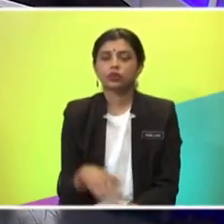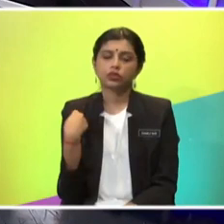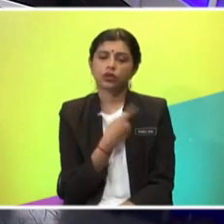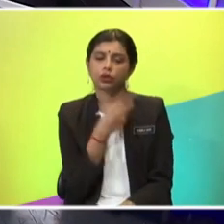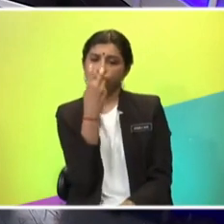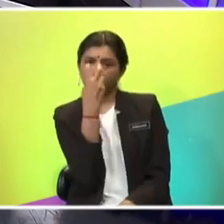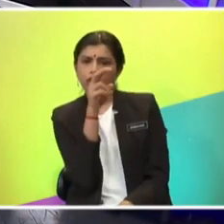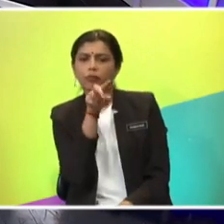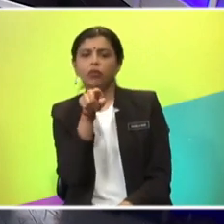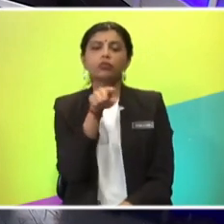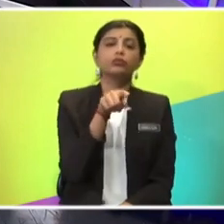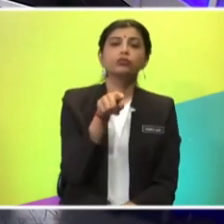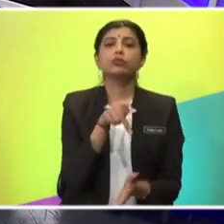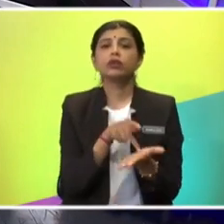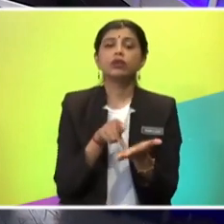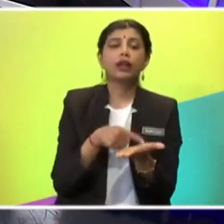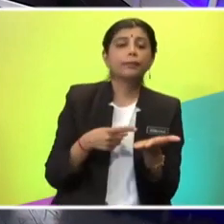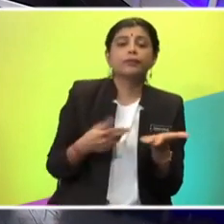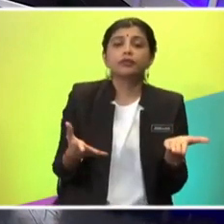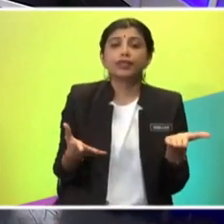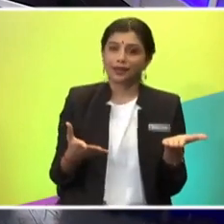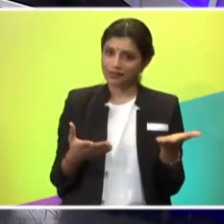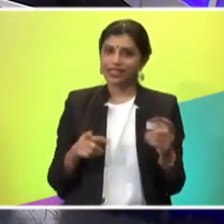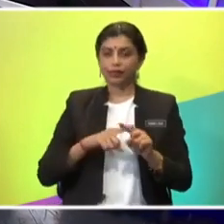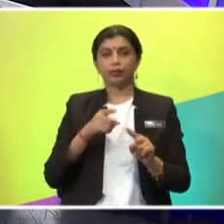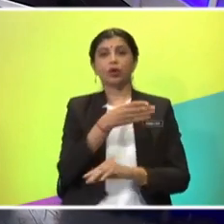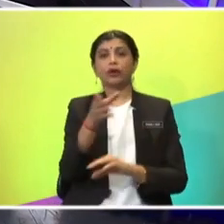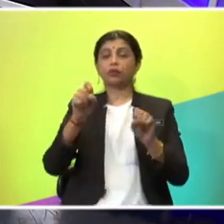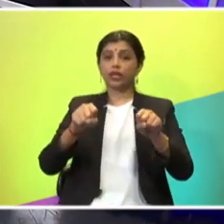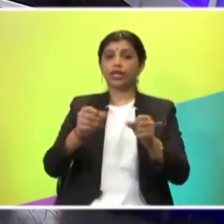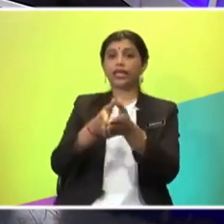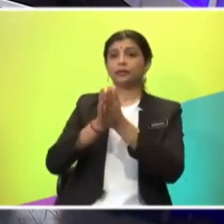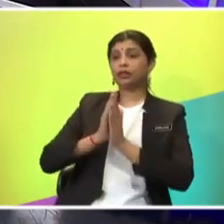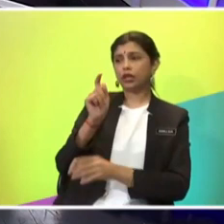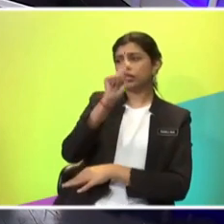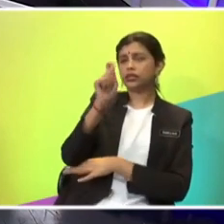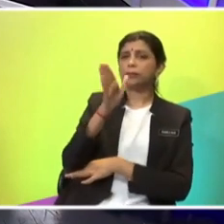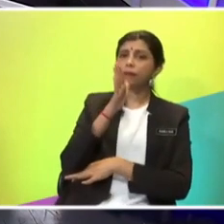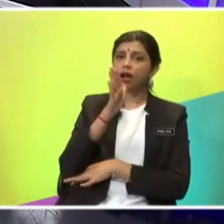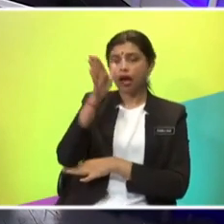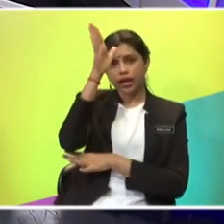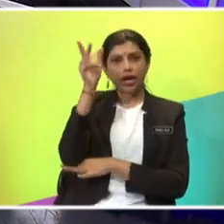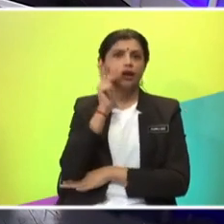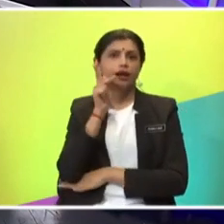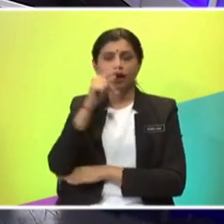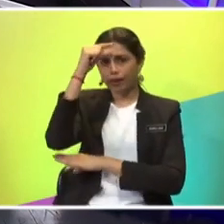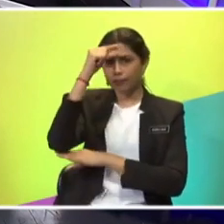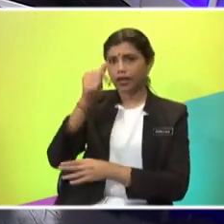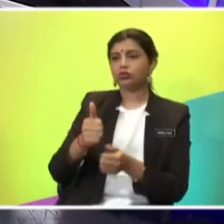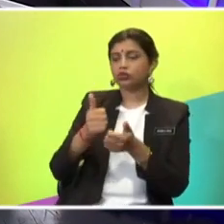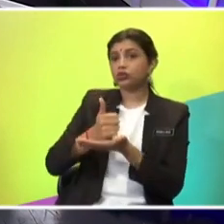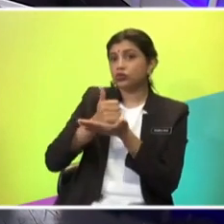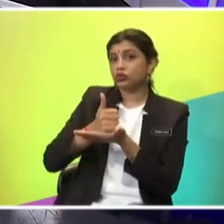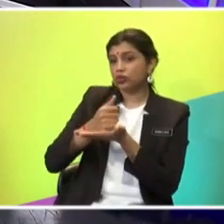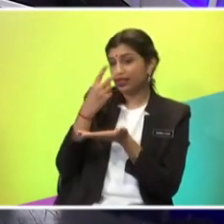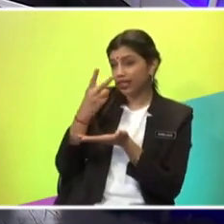saja. Kan? Tapi boleh minta ibu dan ayah yang berada di rumah untuk semak jawapan dengan jawapan yang cikgu akan berikan sebentar tadilah. Baik,